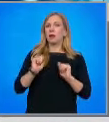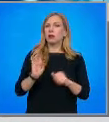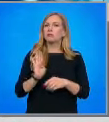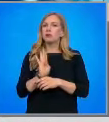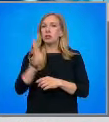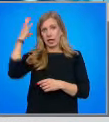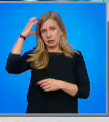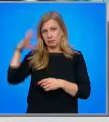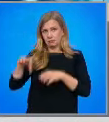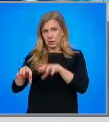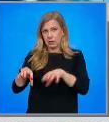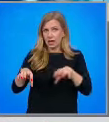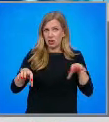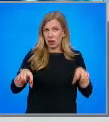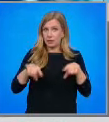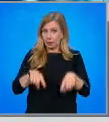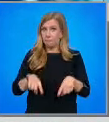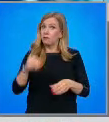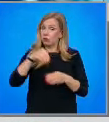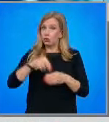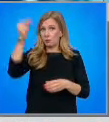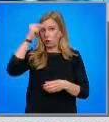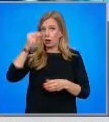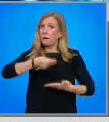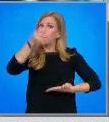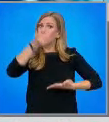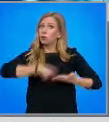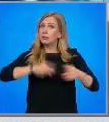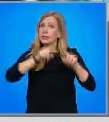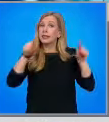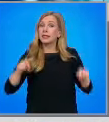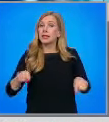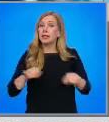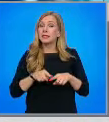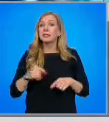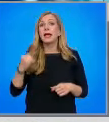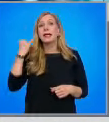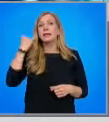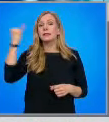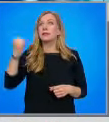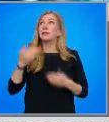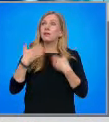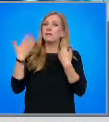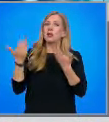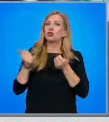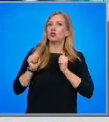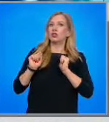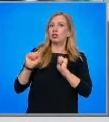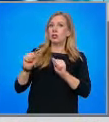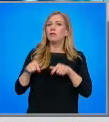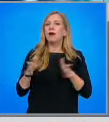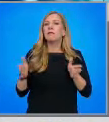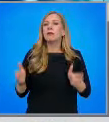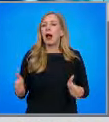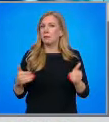14 държави, сред които и България, подписаха декларация за Европейска инициатива за въздушен щит. Това стана в рамките